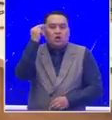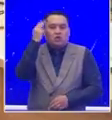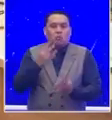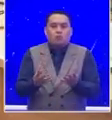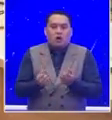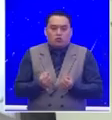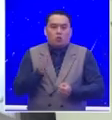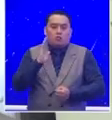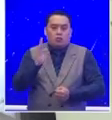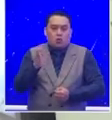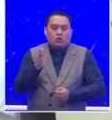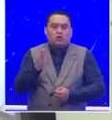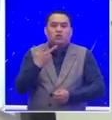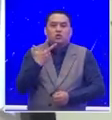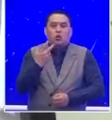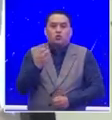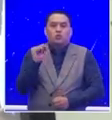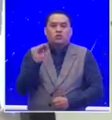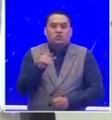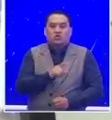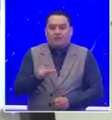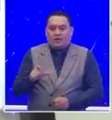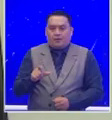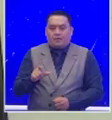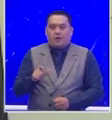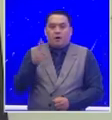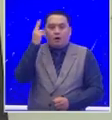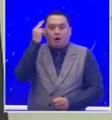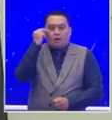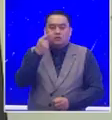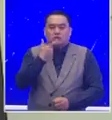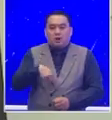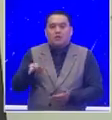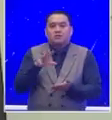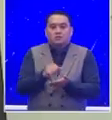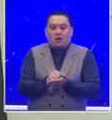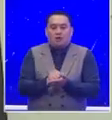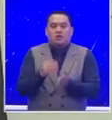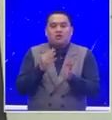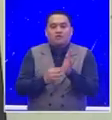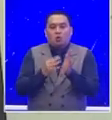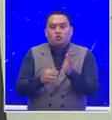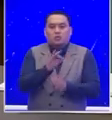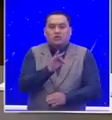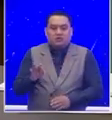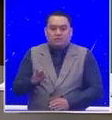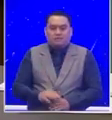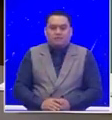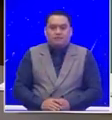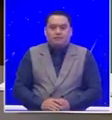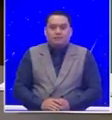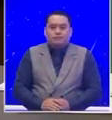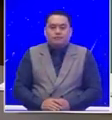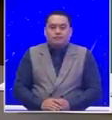получателей матпомощи составит свыше 300 тысяч человек. Из них количество самозанятых составляет около 90%.